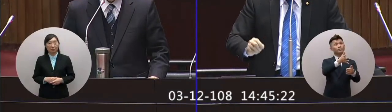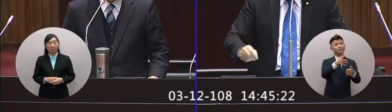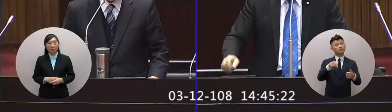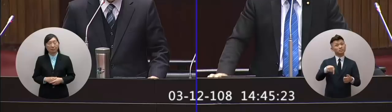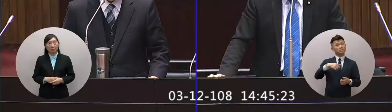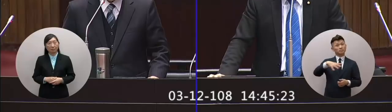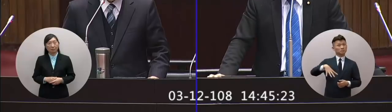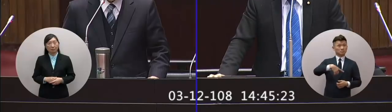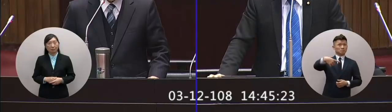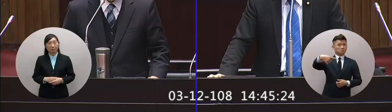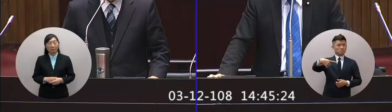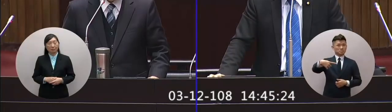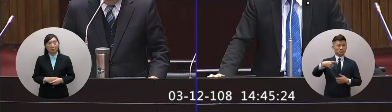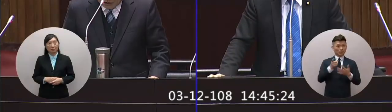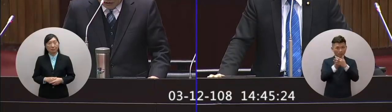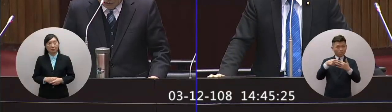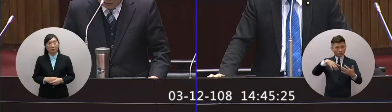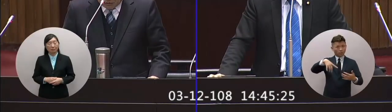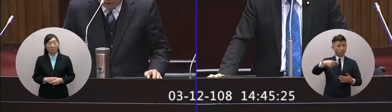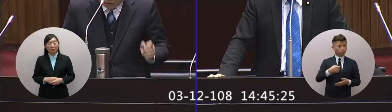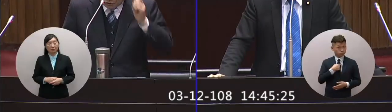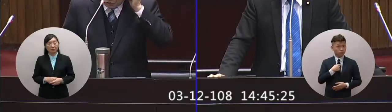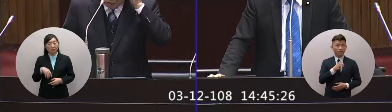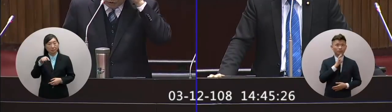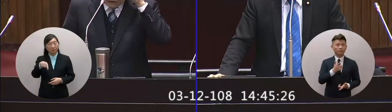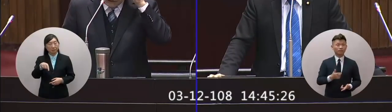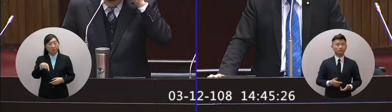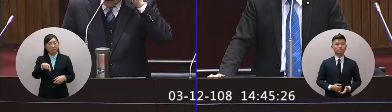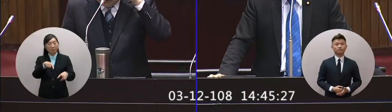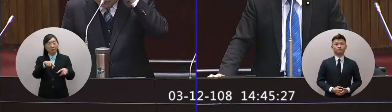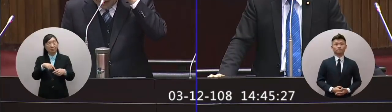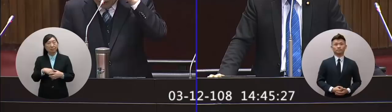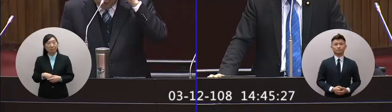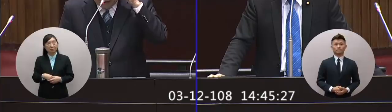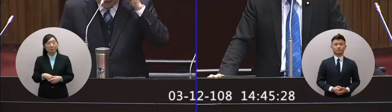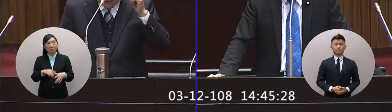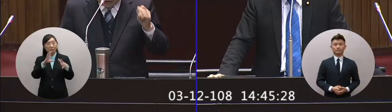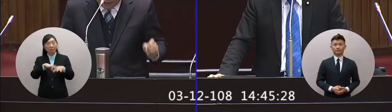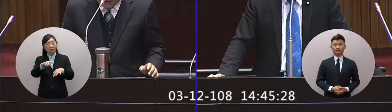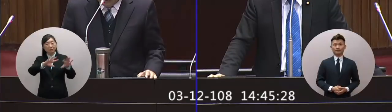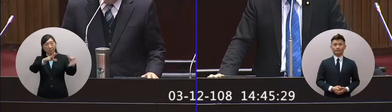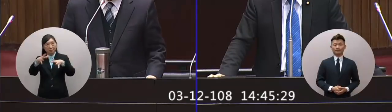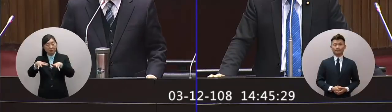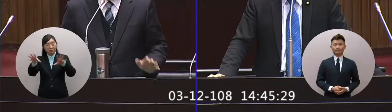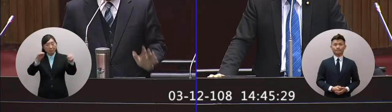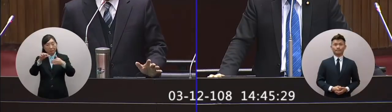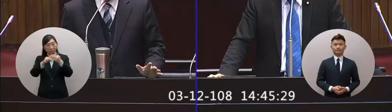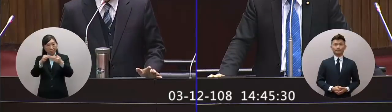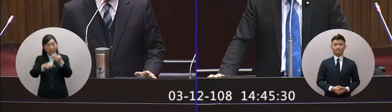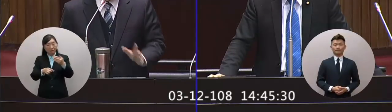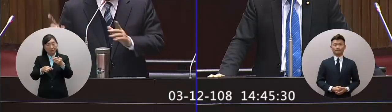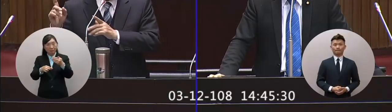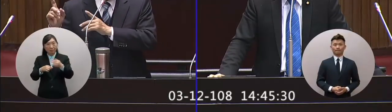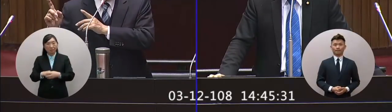无统战的意涵在里面？ 这个根据国际相关的规定规